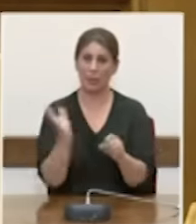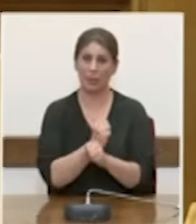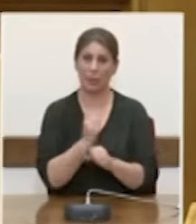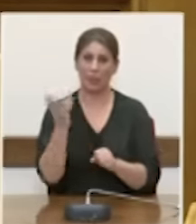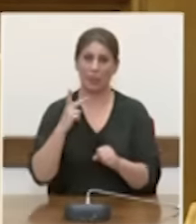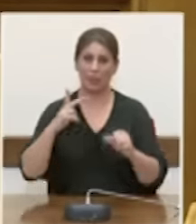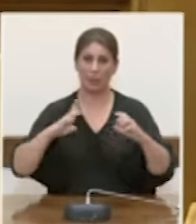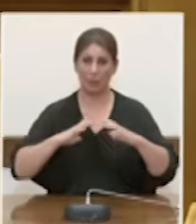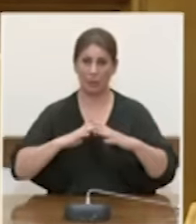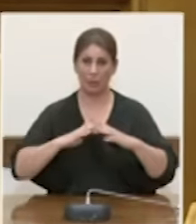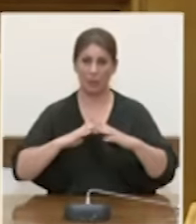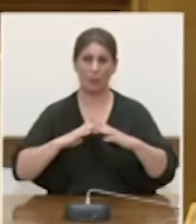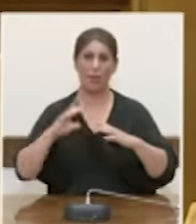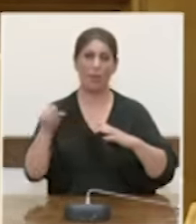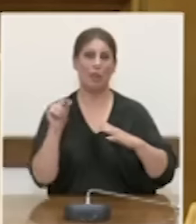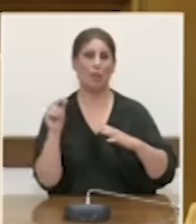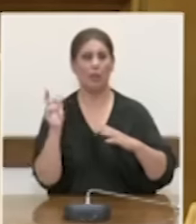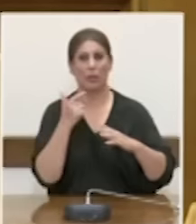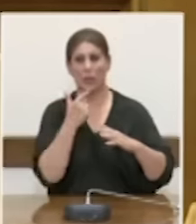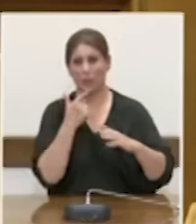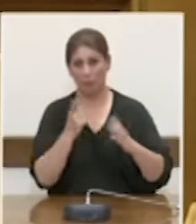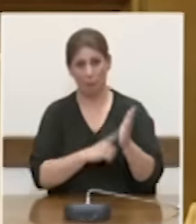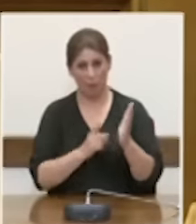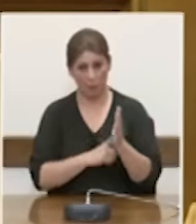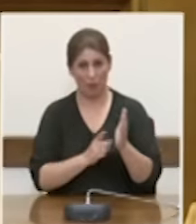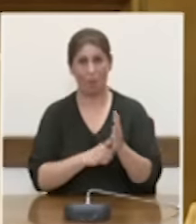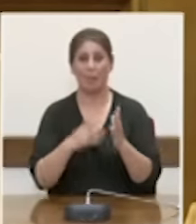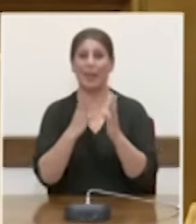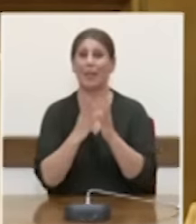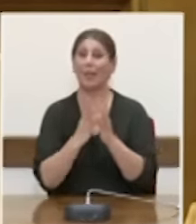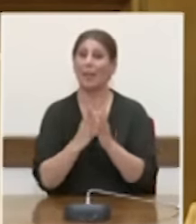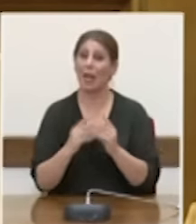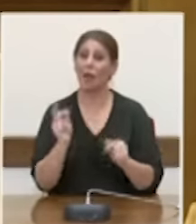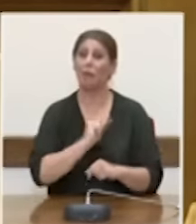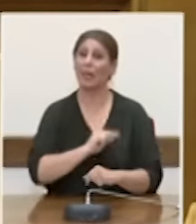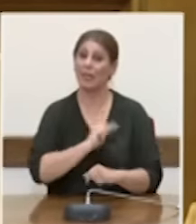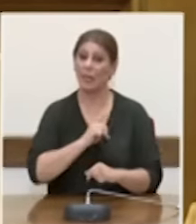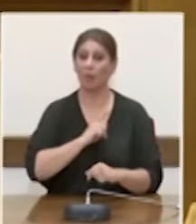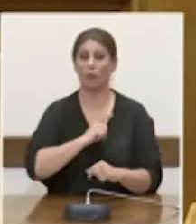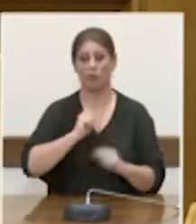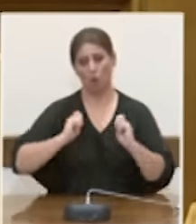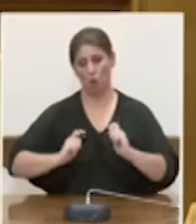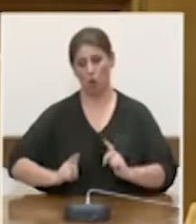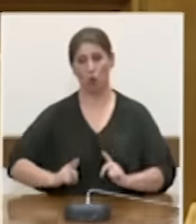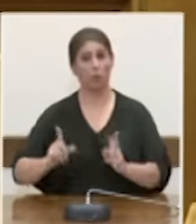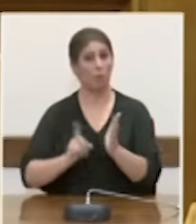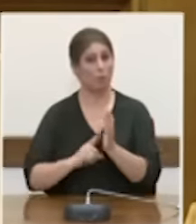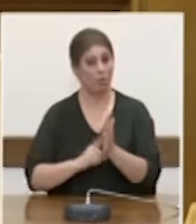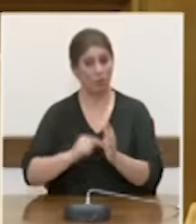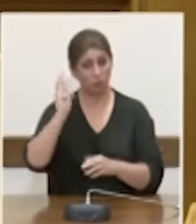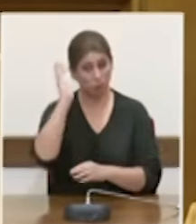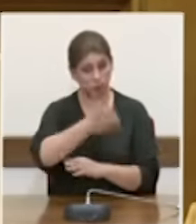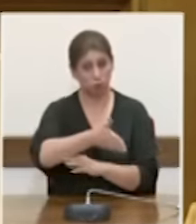ανακούφιση, μια ανάσα ο λαός μας, πρέπει να χάσει από τα κέρδη του το μεγάλο κεφάλαιο. Πρέπει να υποστεί